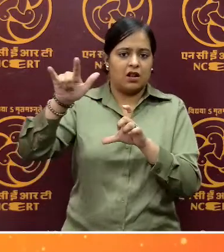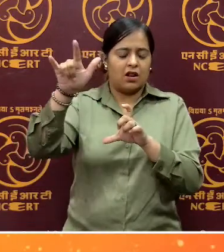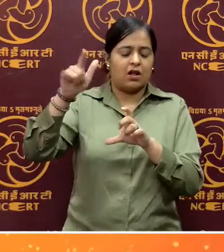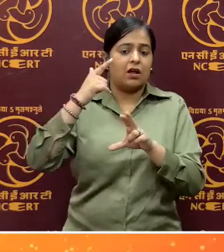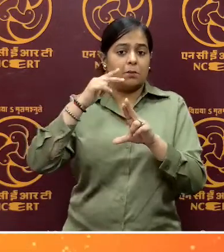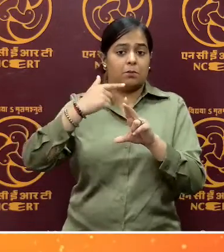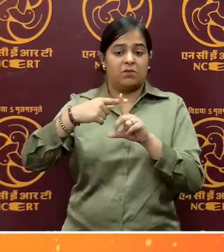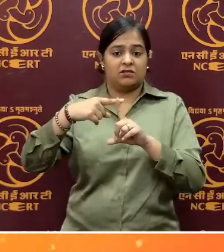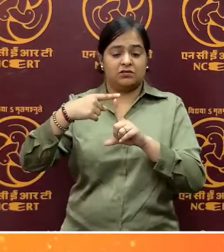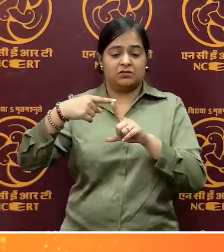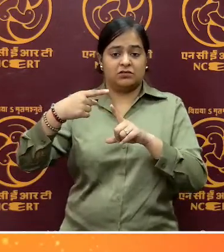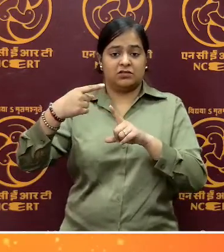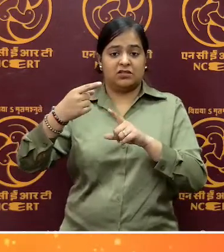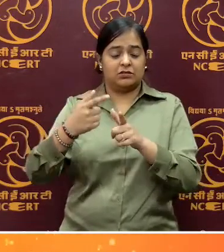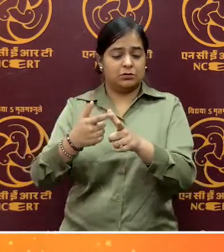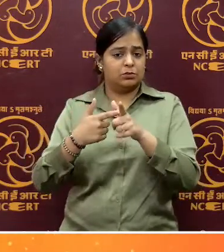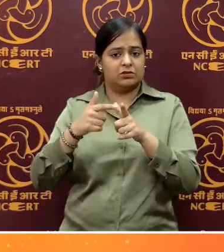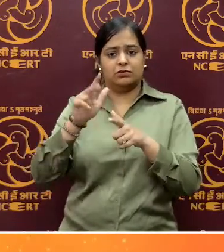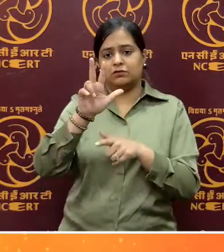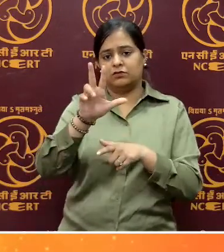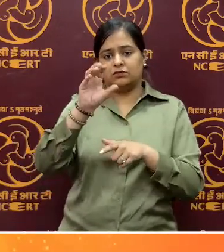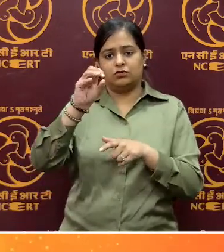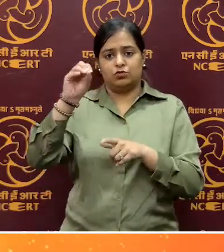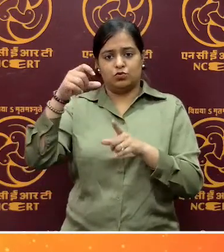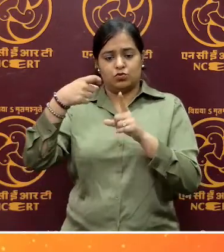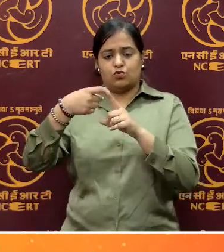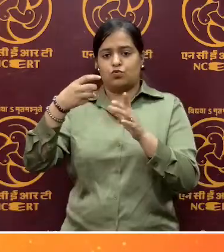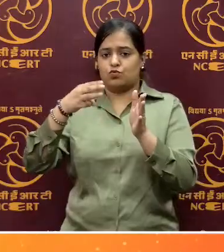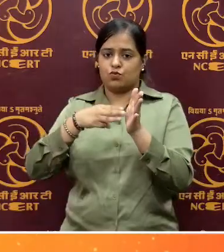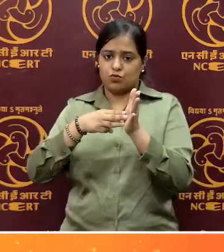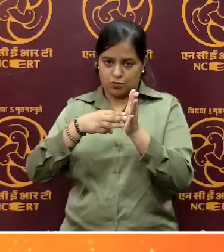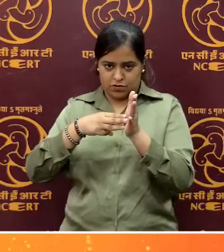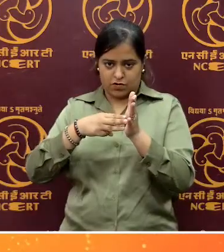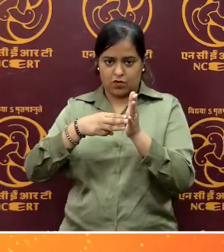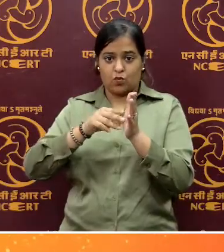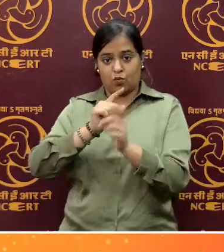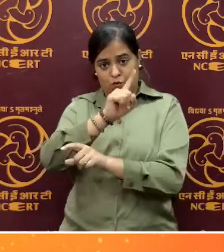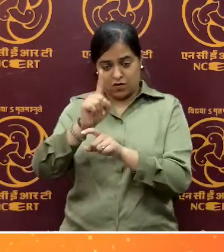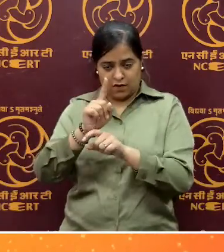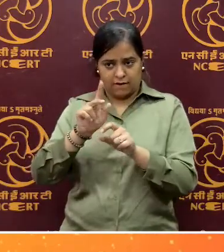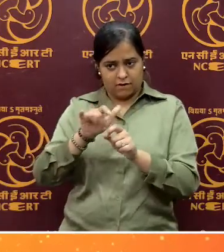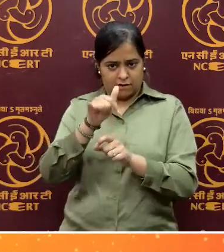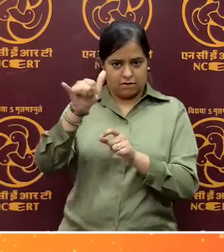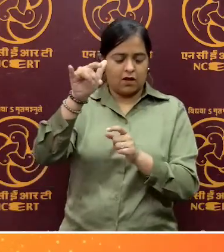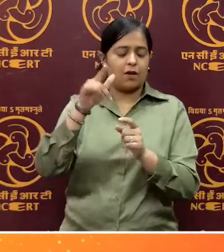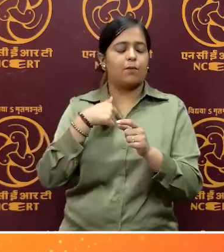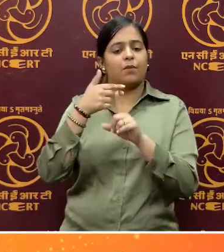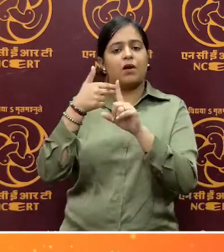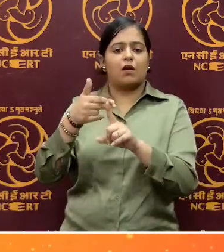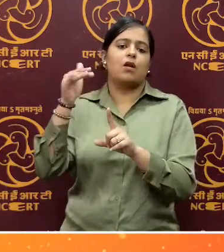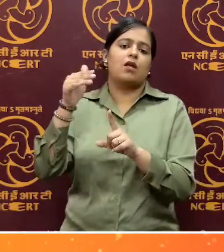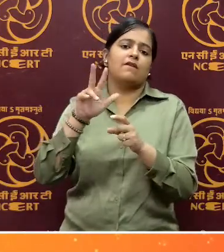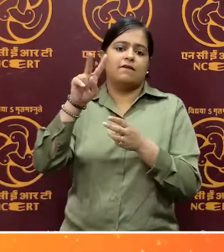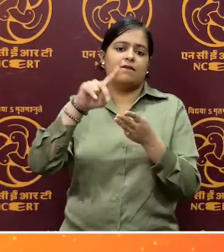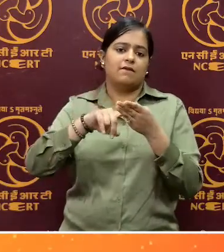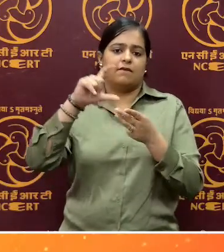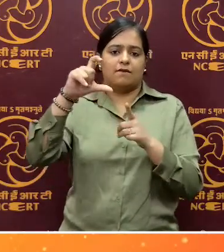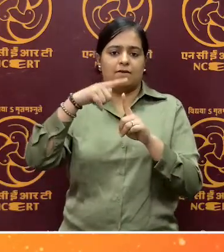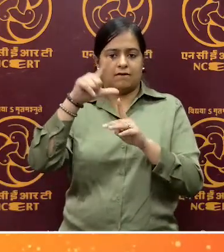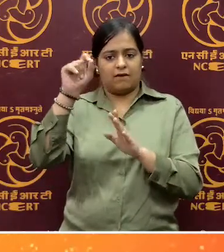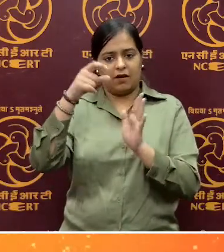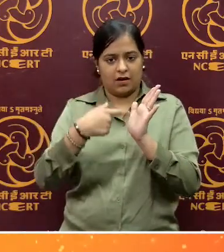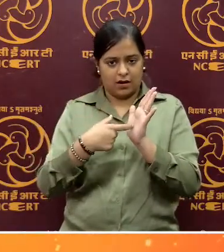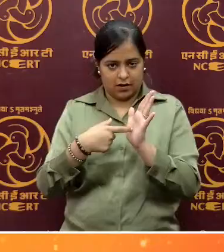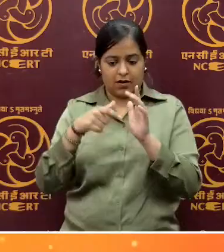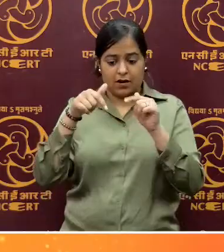800 kilometers per hour, we could say that it's a vector. We see vectors all around us. और आज हम पढ़ने जा रहे